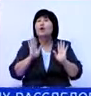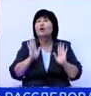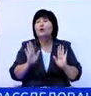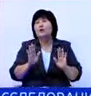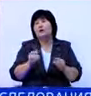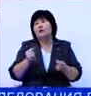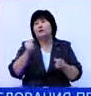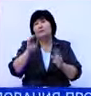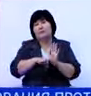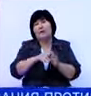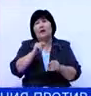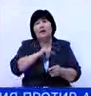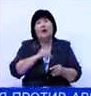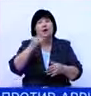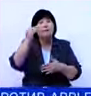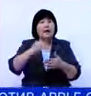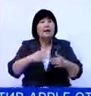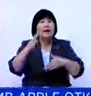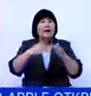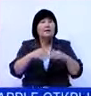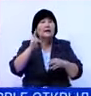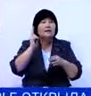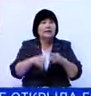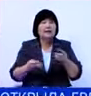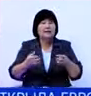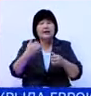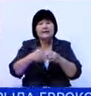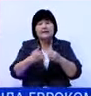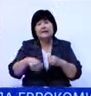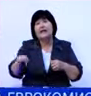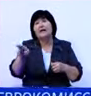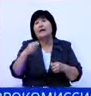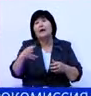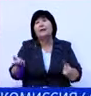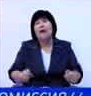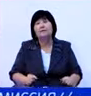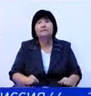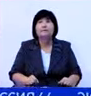подсобные работы. По графику строительство должно быть завершено к середине декабря.